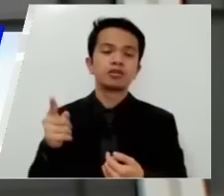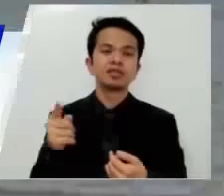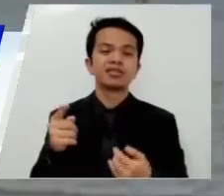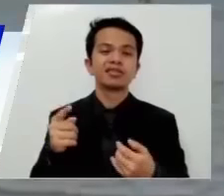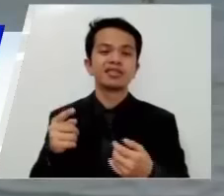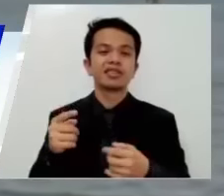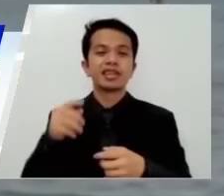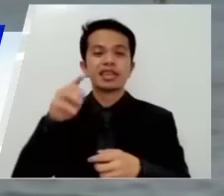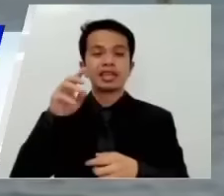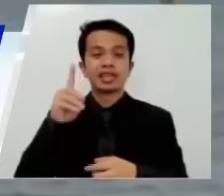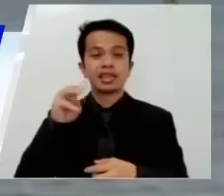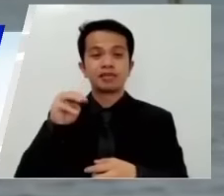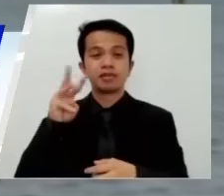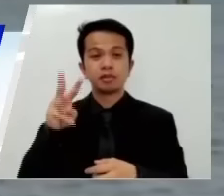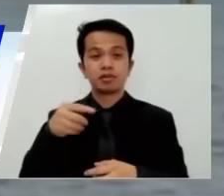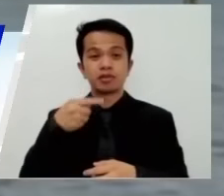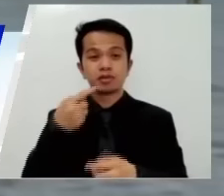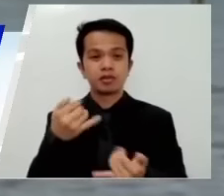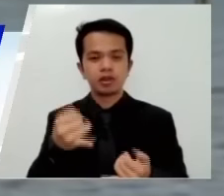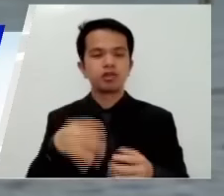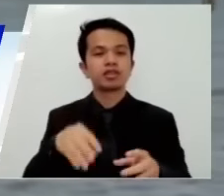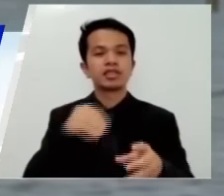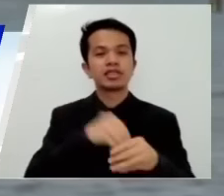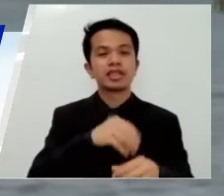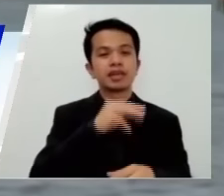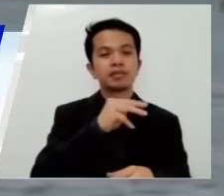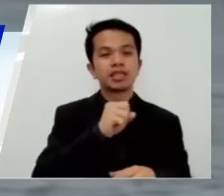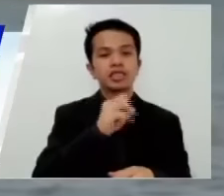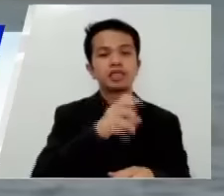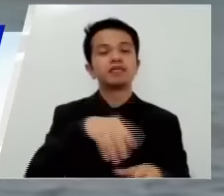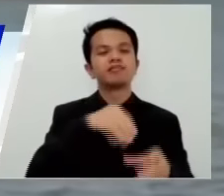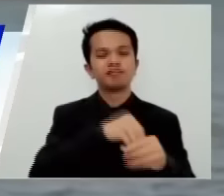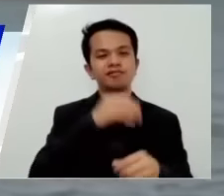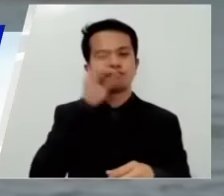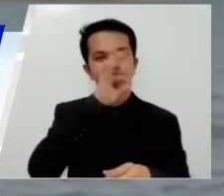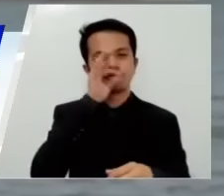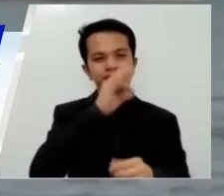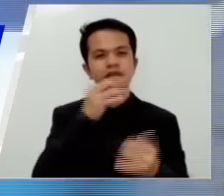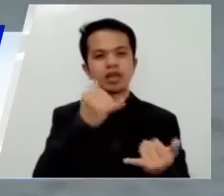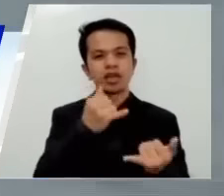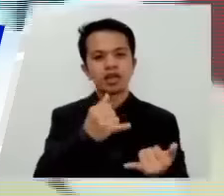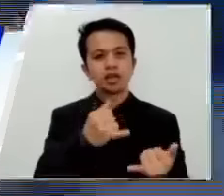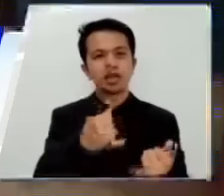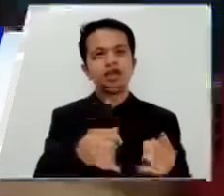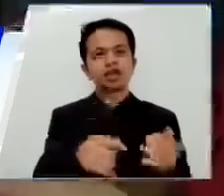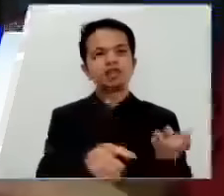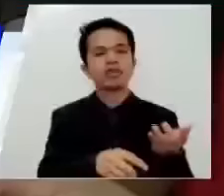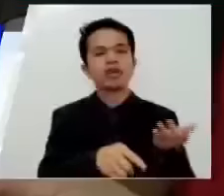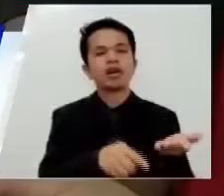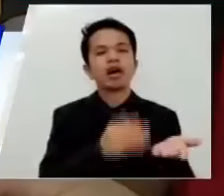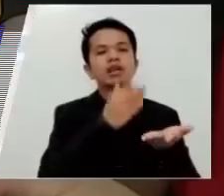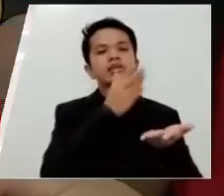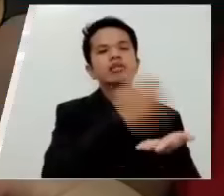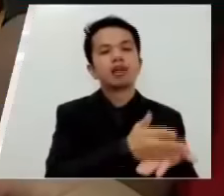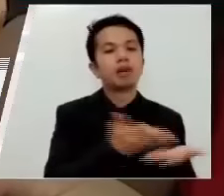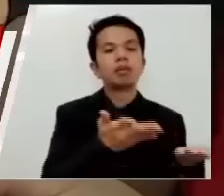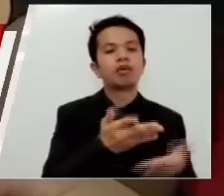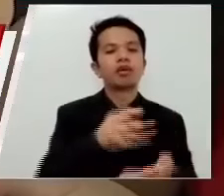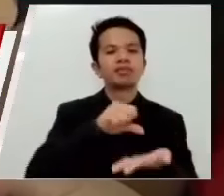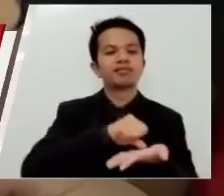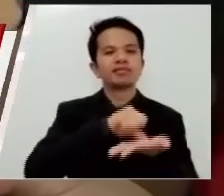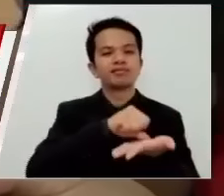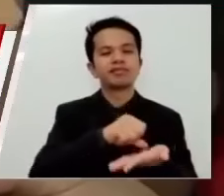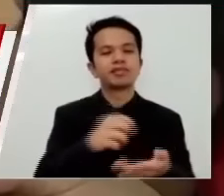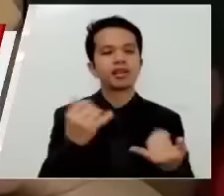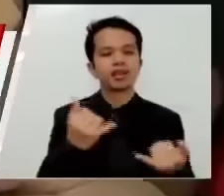DMW, sakay pa rin ang MSC Aris ang mga Pinoy at ngayon ay naka-anchor sa Port of Iran. They've taken